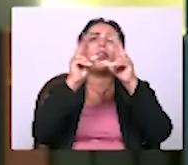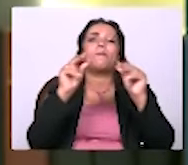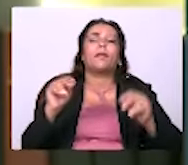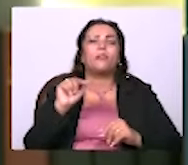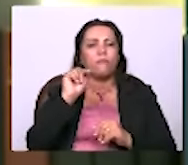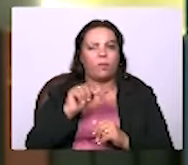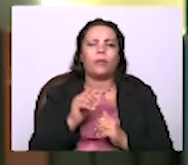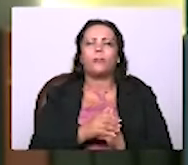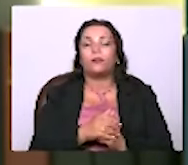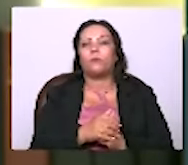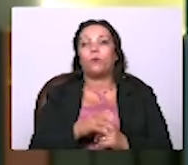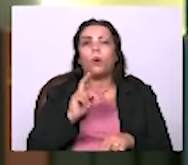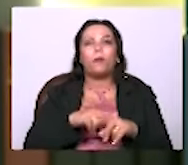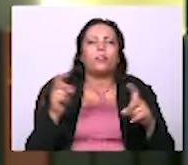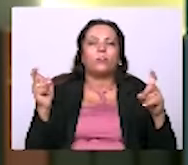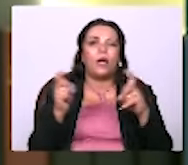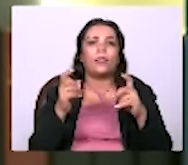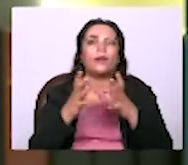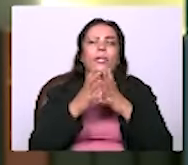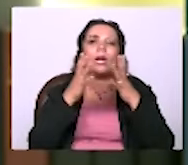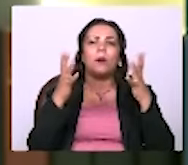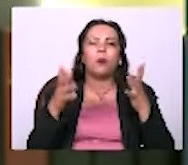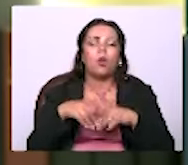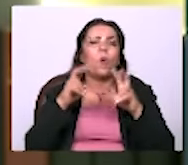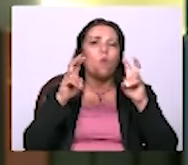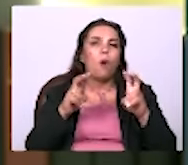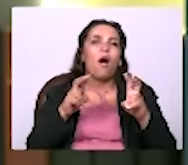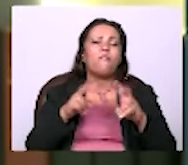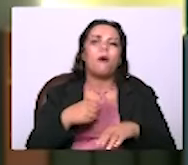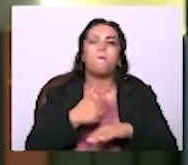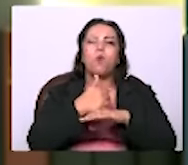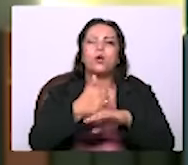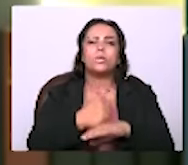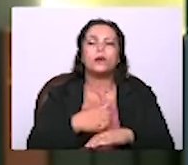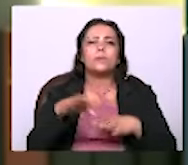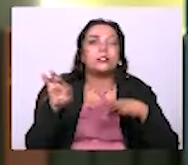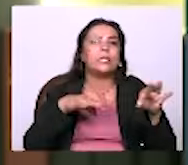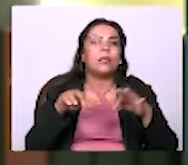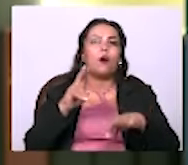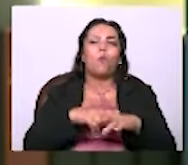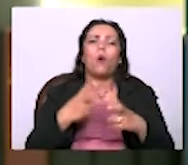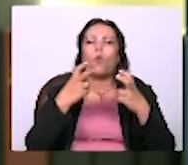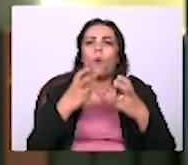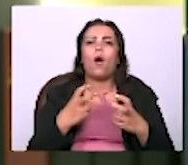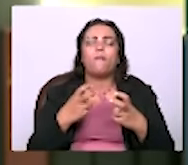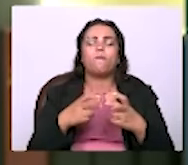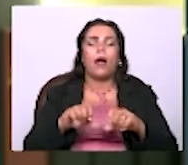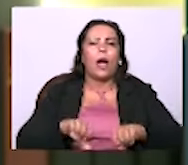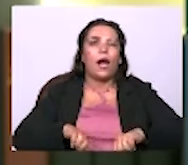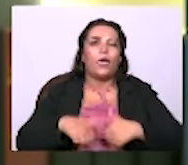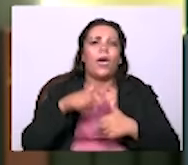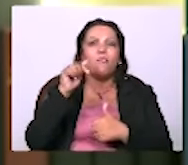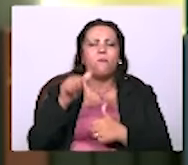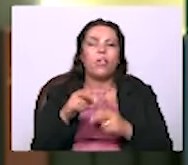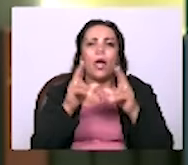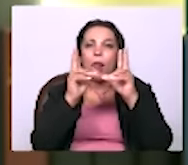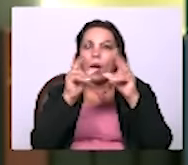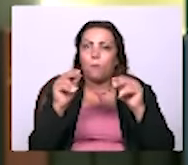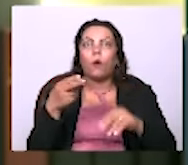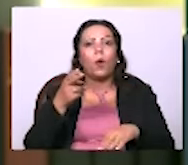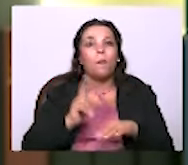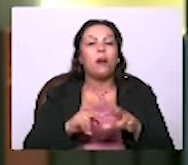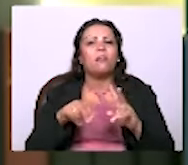و وتحدي كبير وتعطيل للمؤسسات السياسيه وتعطيل للحياه في لبنان طبعا